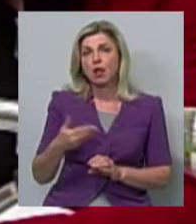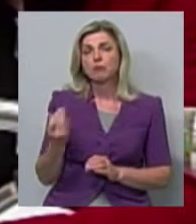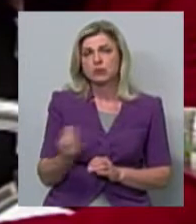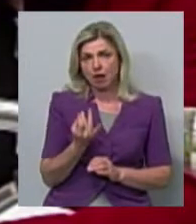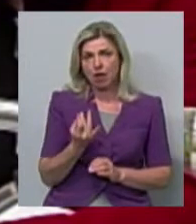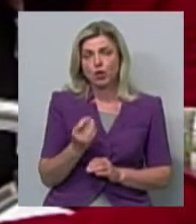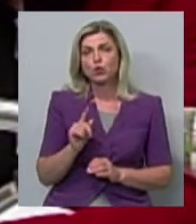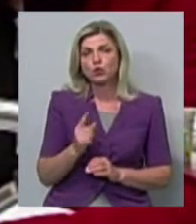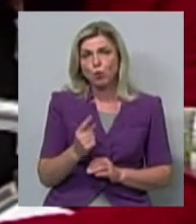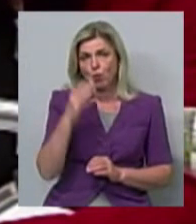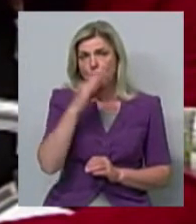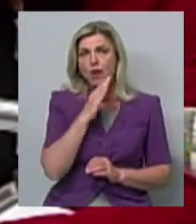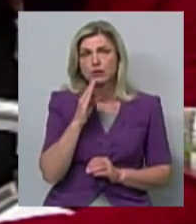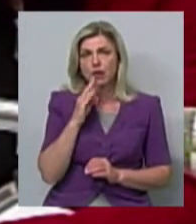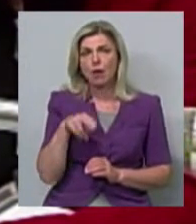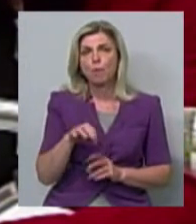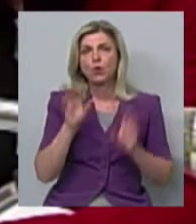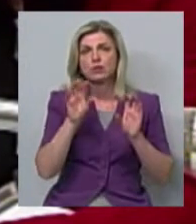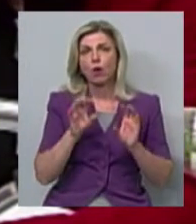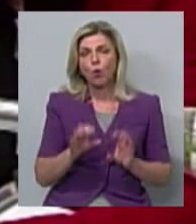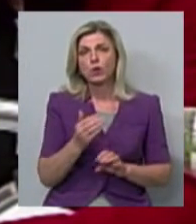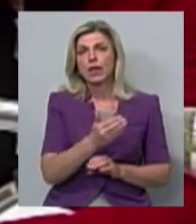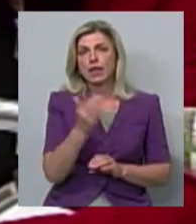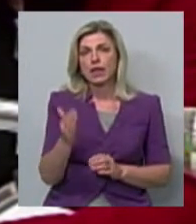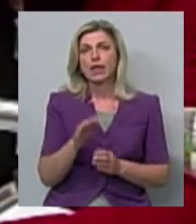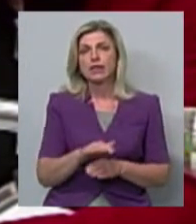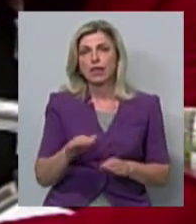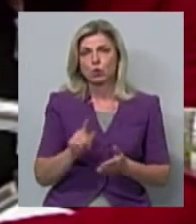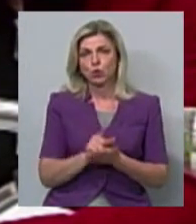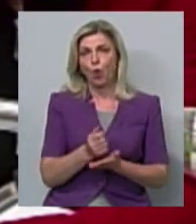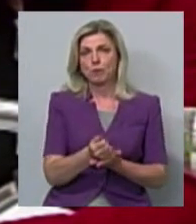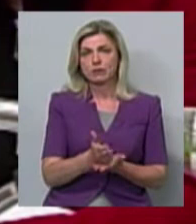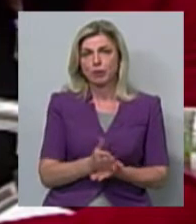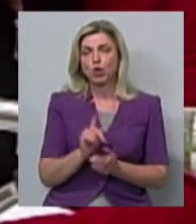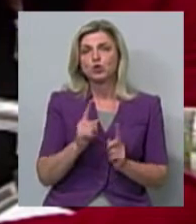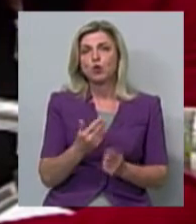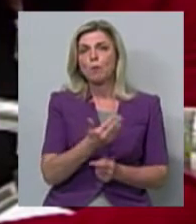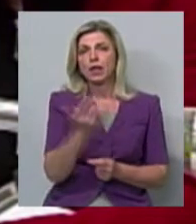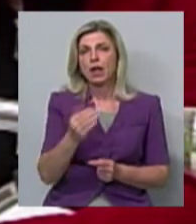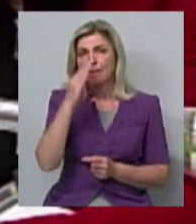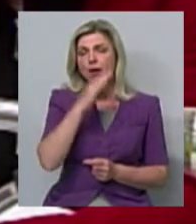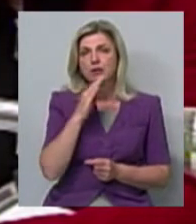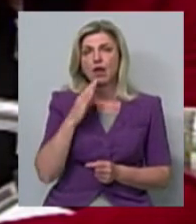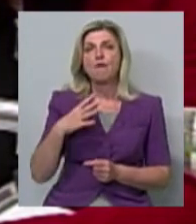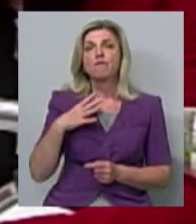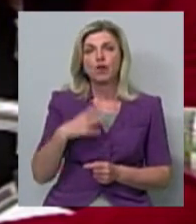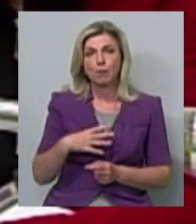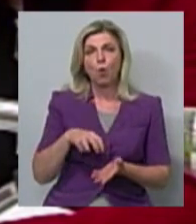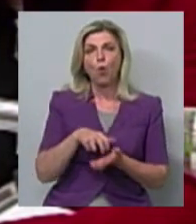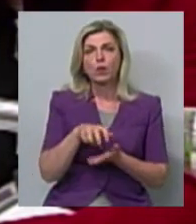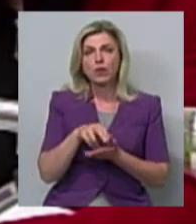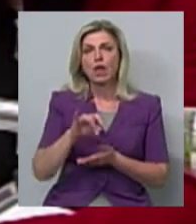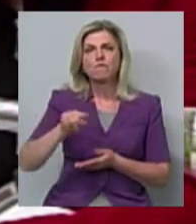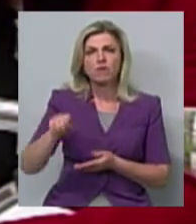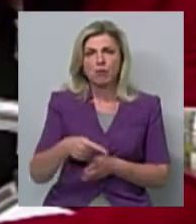батьки, які за законом їх діти мають бути забезпечені, чому ці батьки вимушені ходити і вимагати